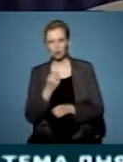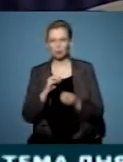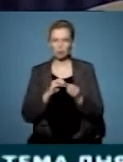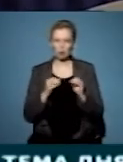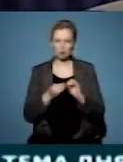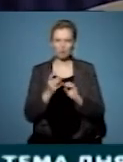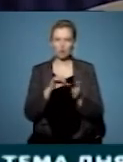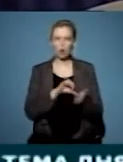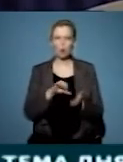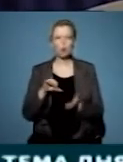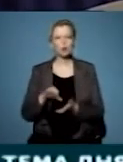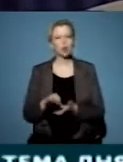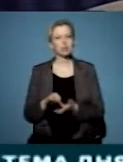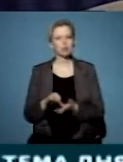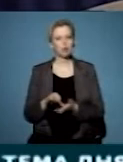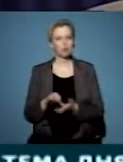проблеми з учасниками